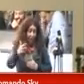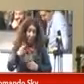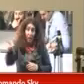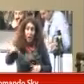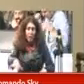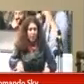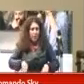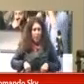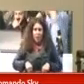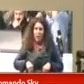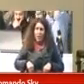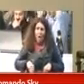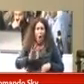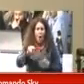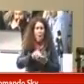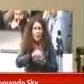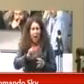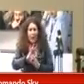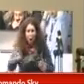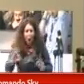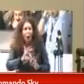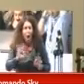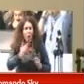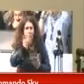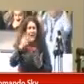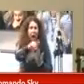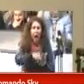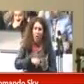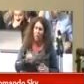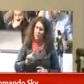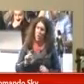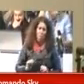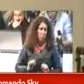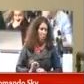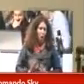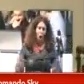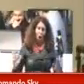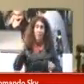non possono votare scheda bianca e soprattutto non possono votare quelli che hanno distrutto l'Italia.